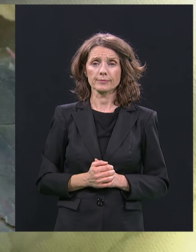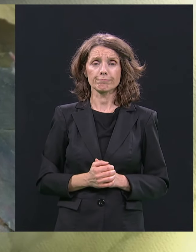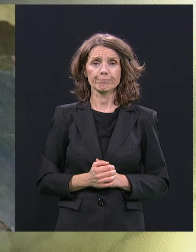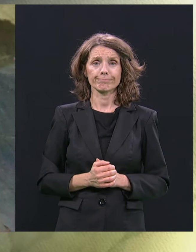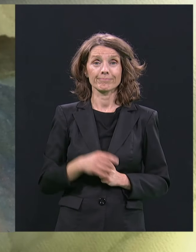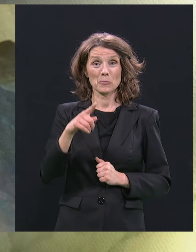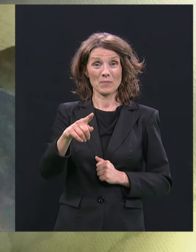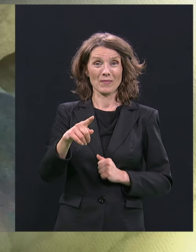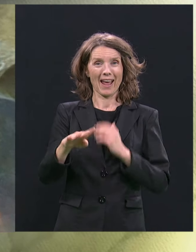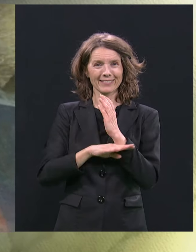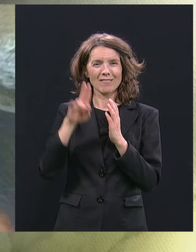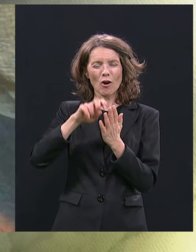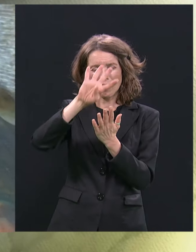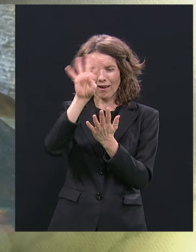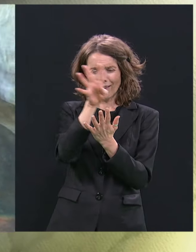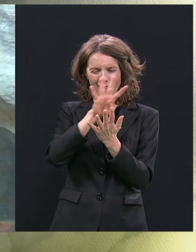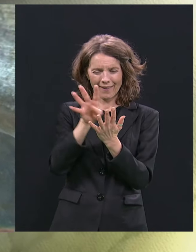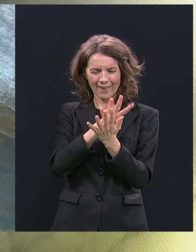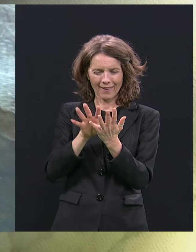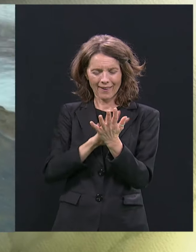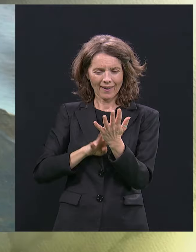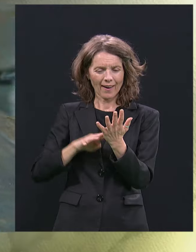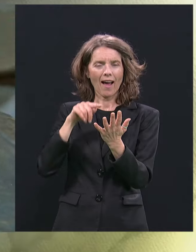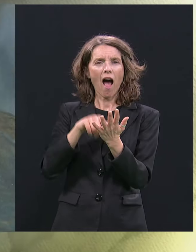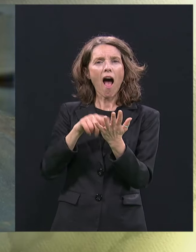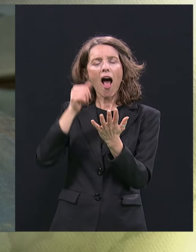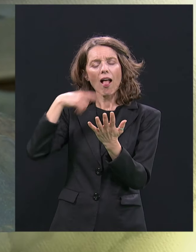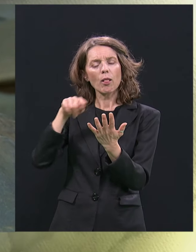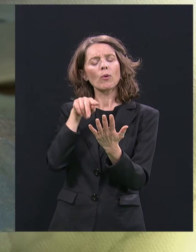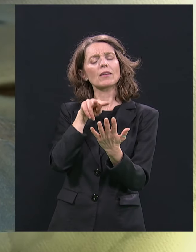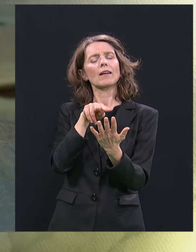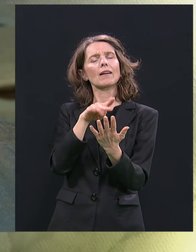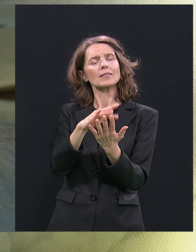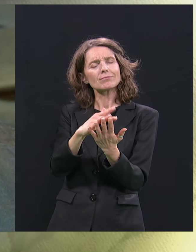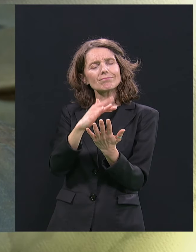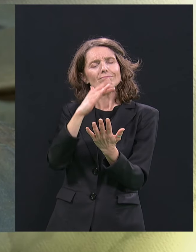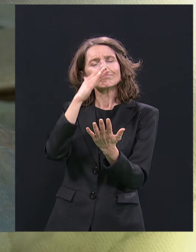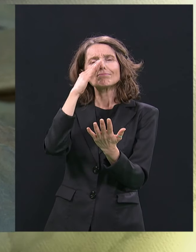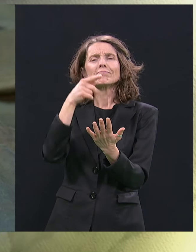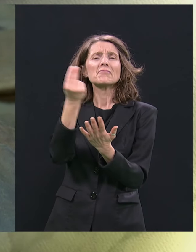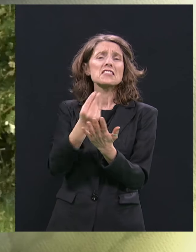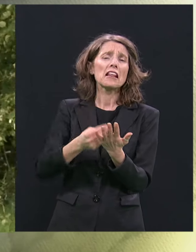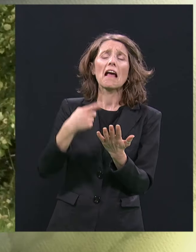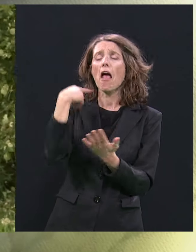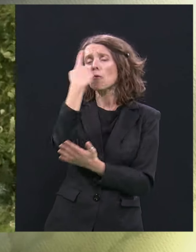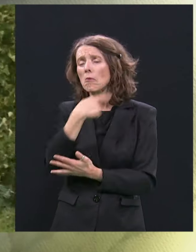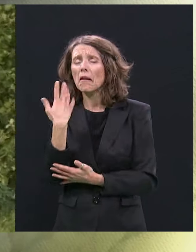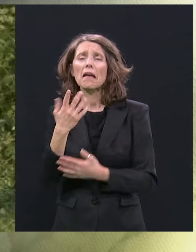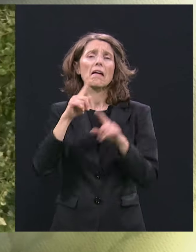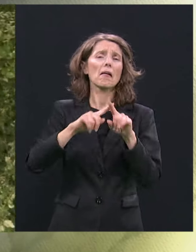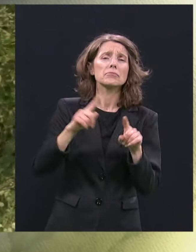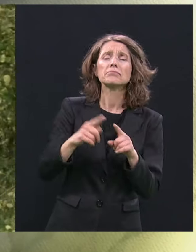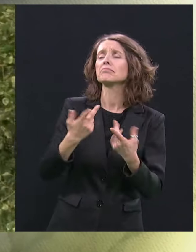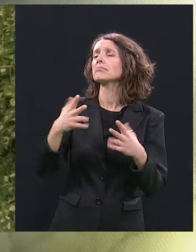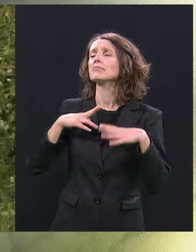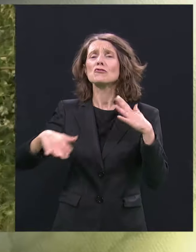Godovi na drvetu stvorili su gotovo potpuno novu likovnu scenu. Jedan lik, istorijski ili fiktivni, scena iz života